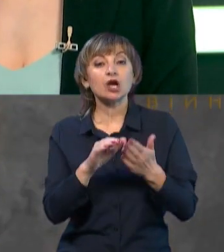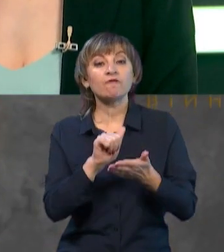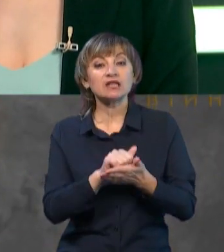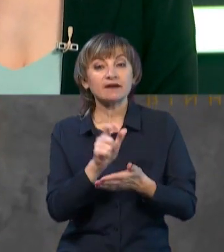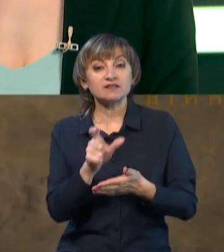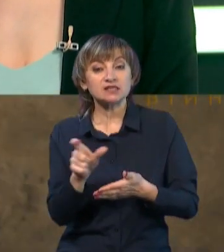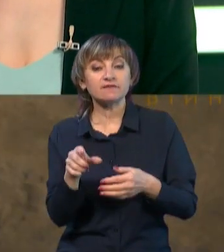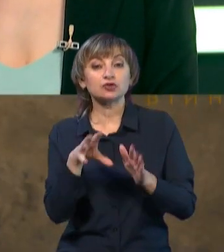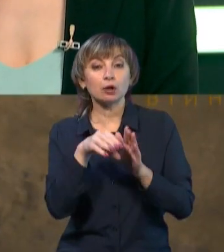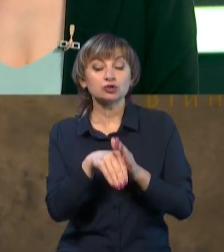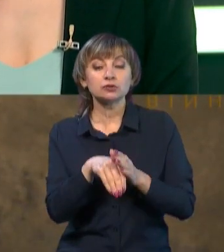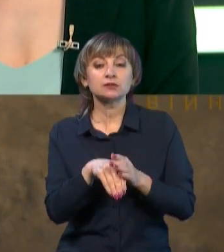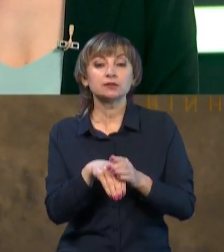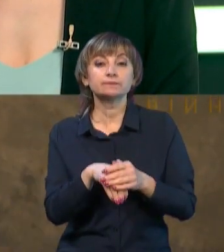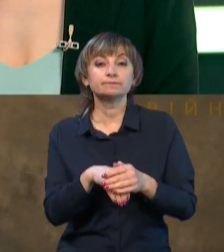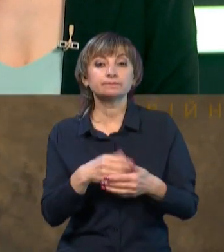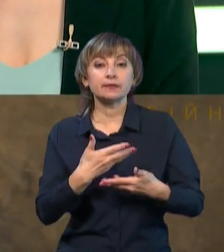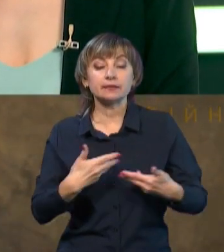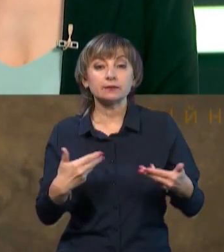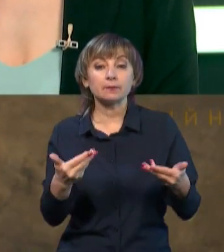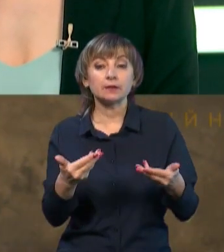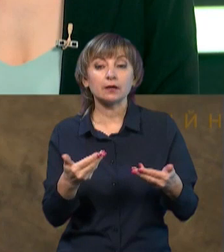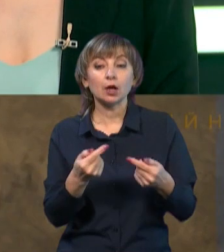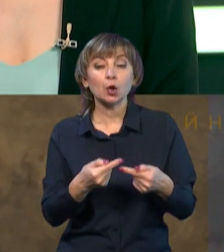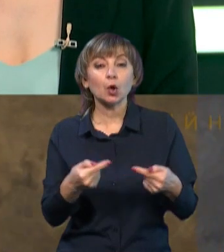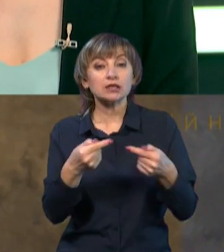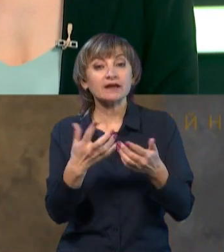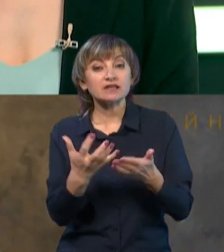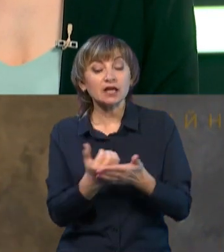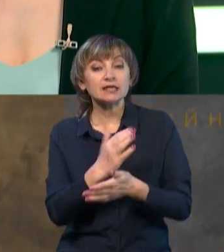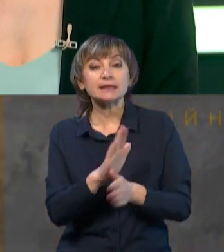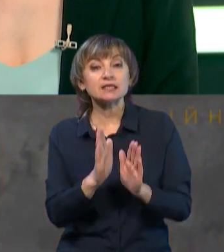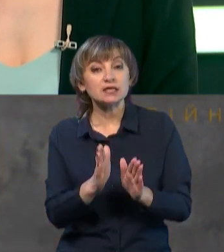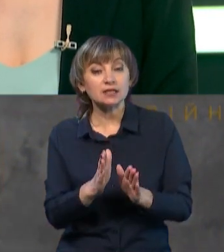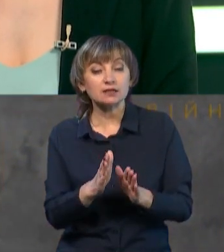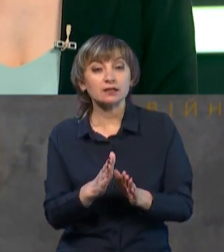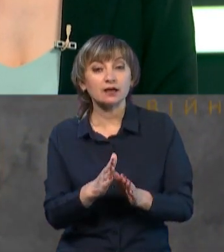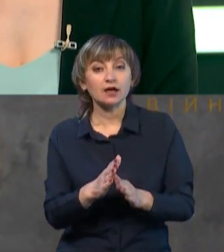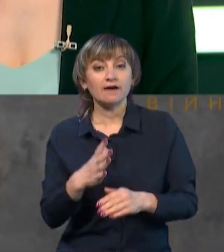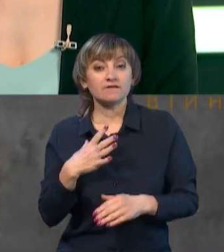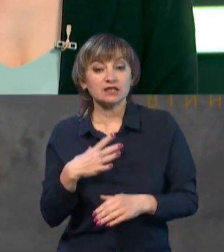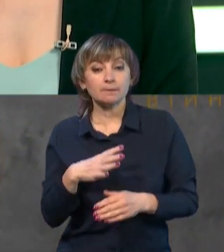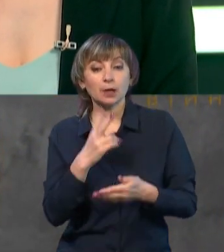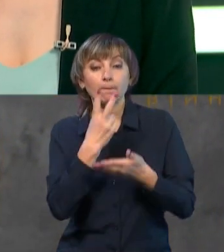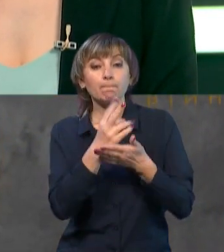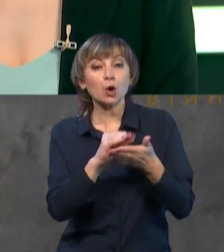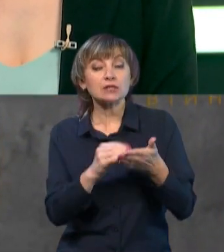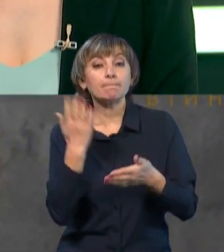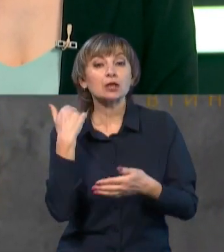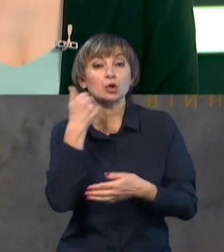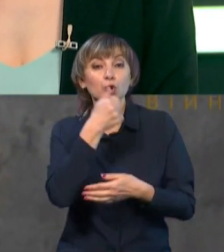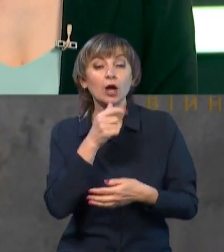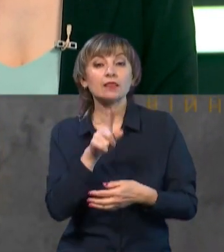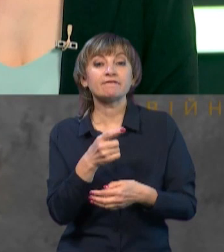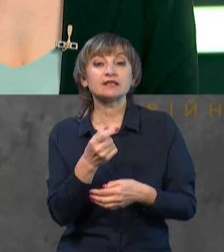в тому числі, нам конкретно вдалося не тільки втримати показники минулого року, а